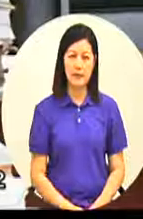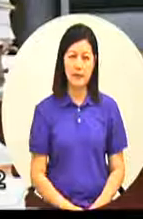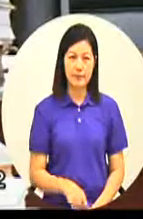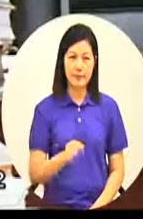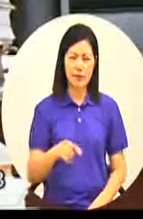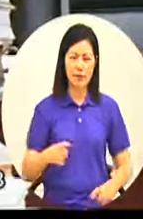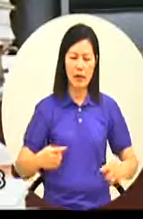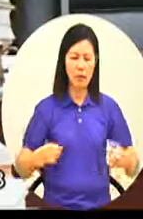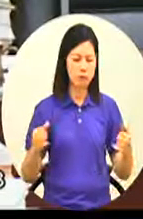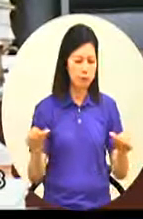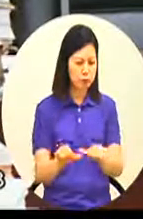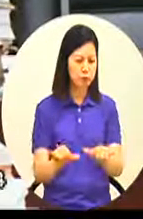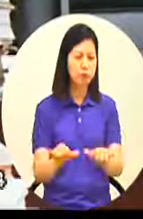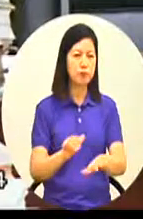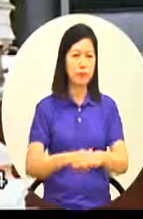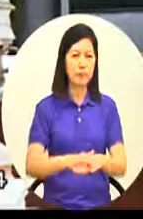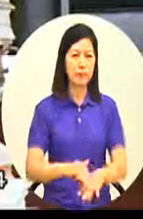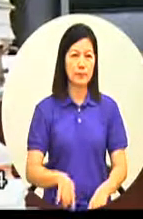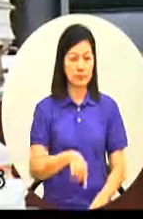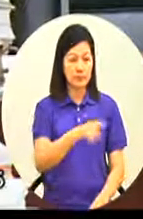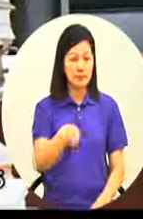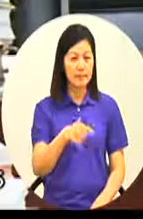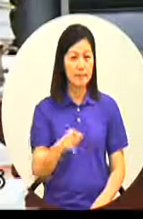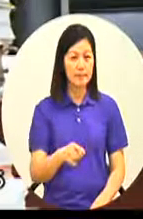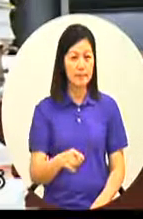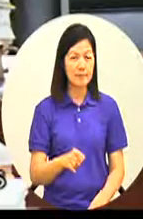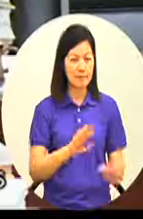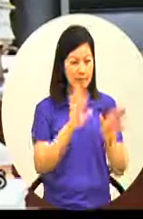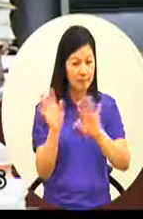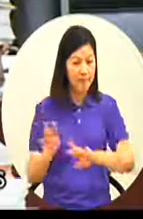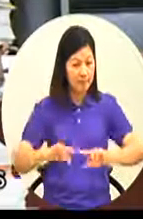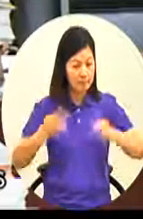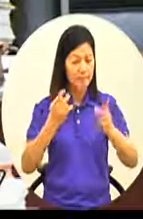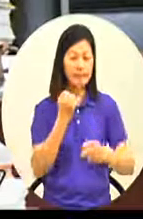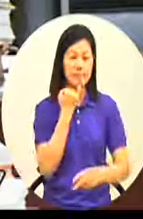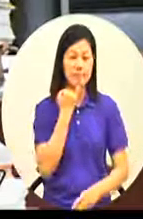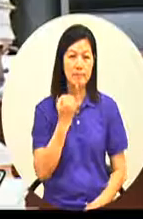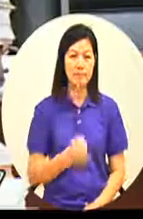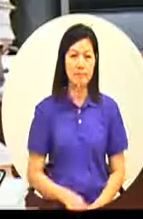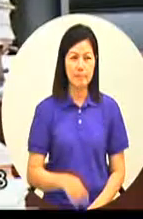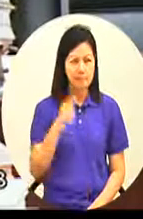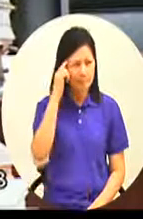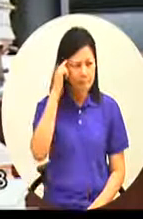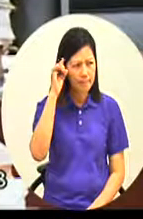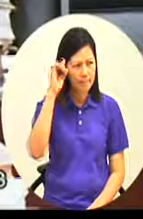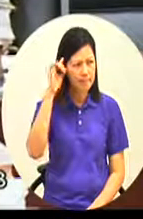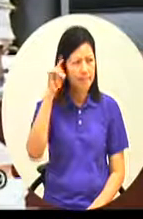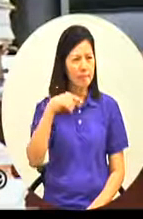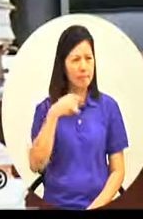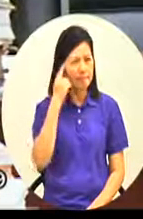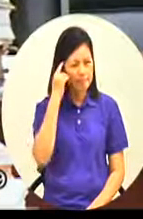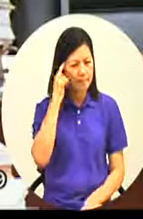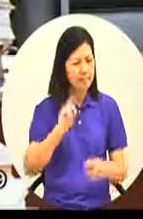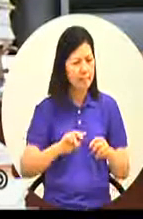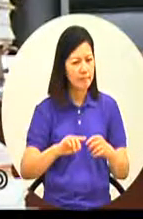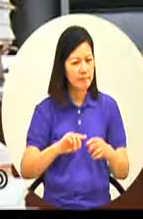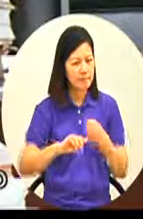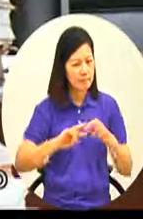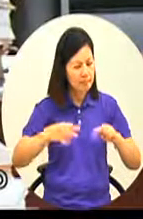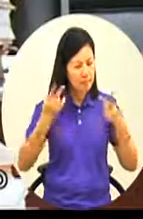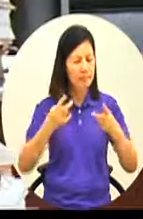冲突。那我是认为是这些都是有方法去解决的哈。转个弯啊，开放哎哈，可能反而能够找到一个答